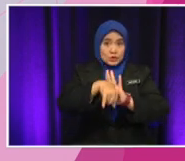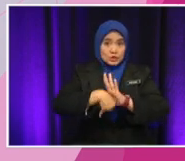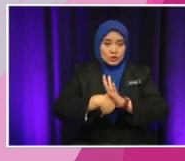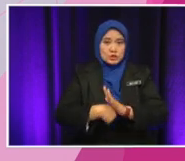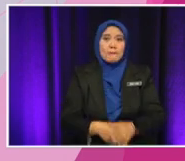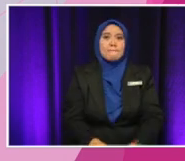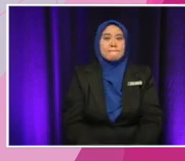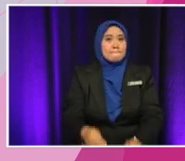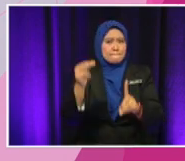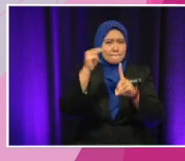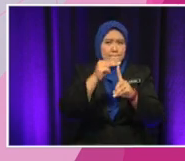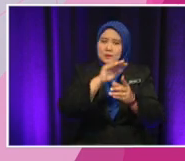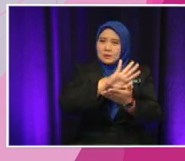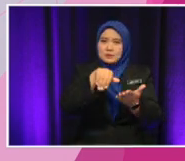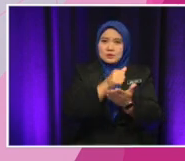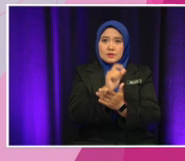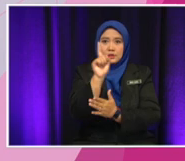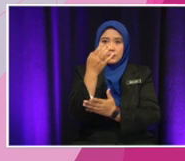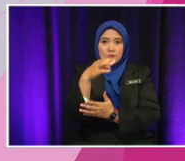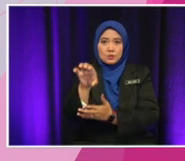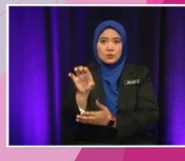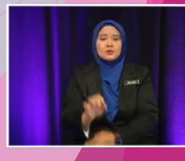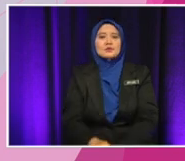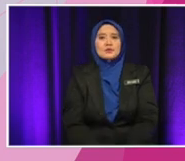maka keseluruhan adalah 100